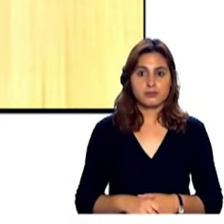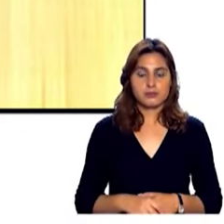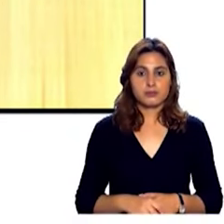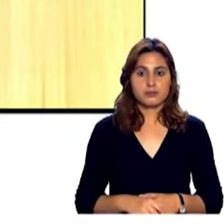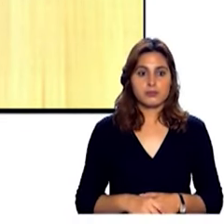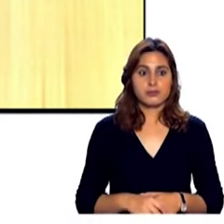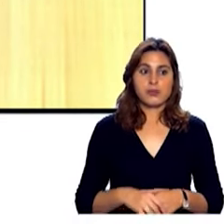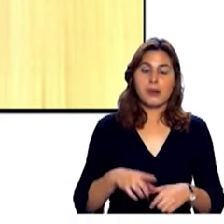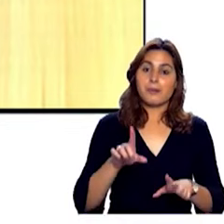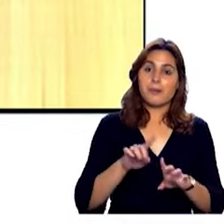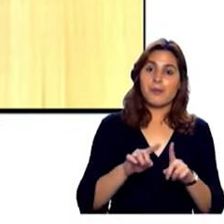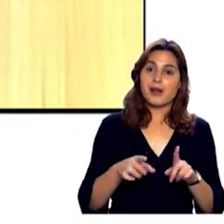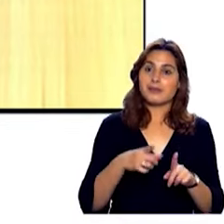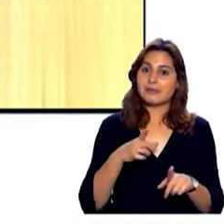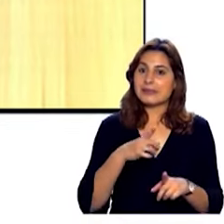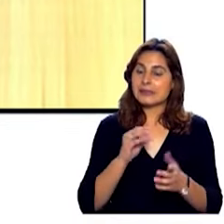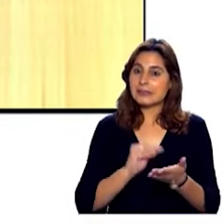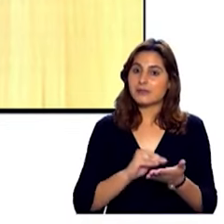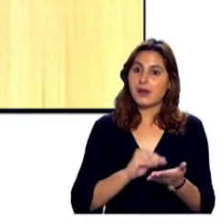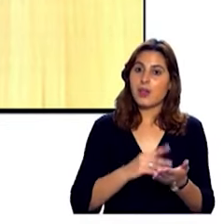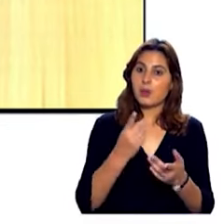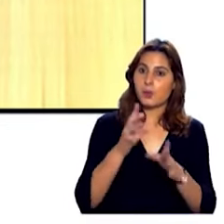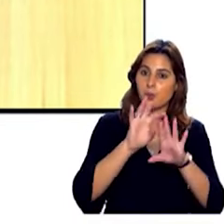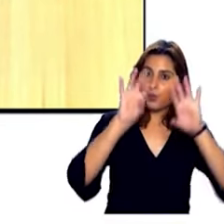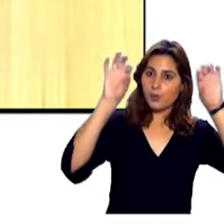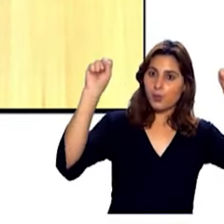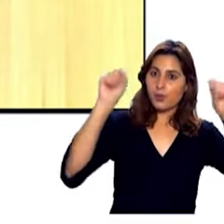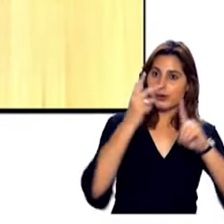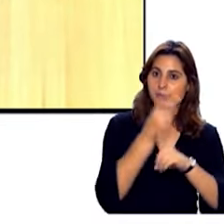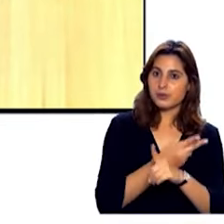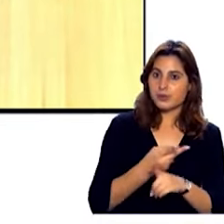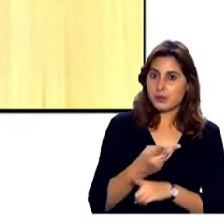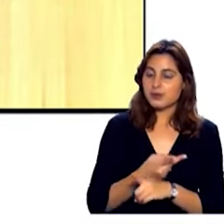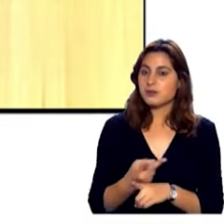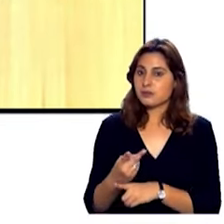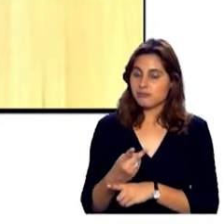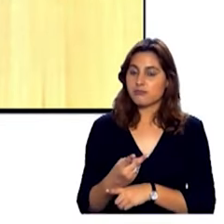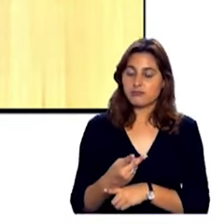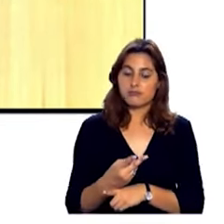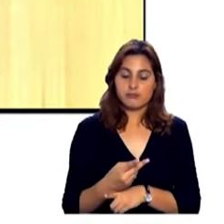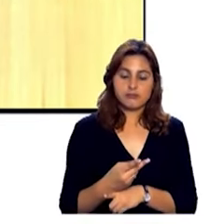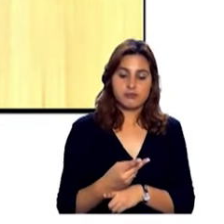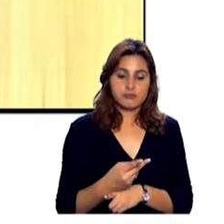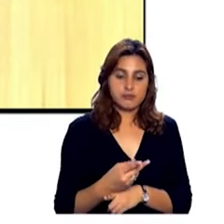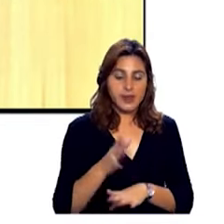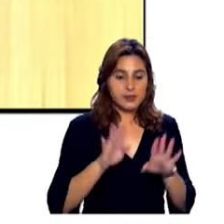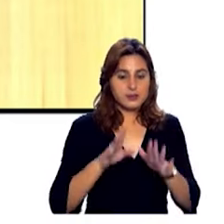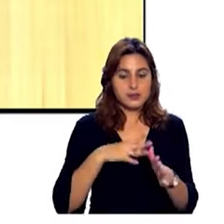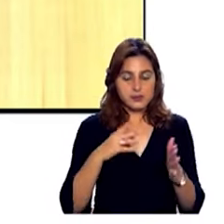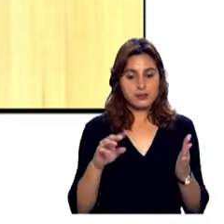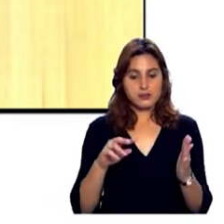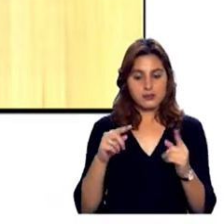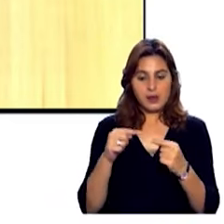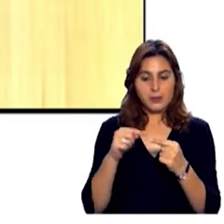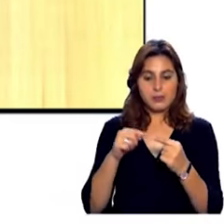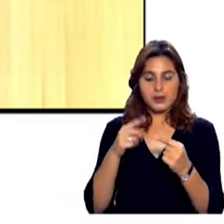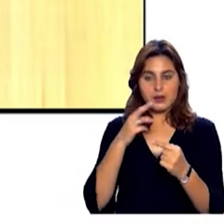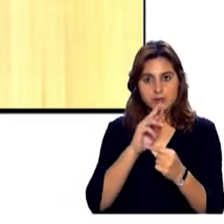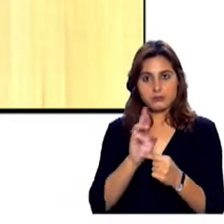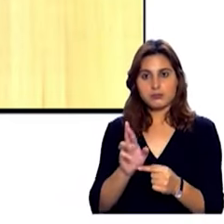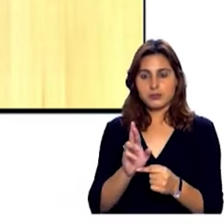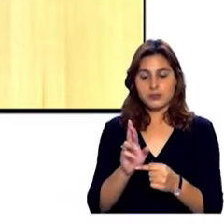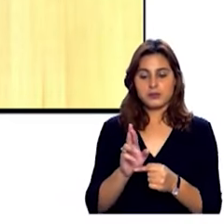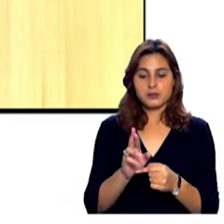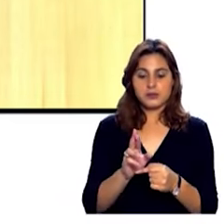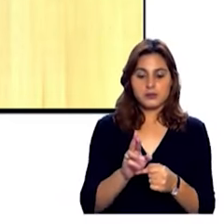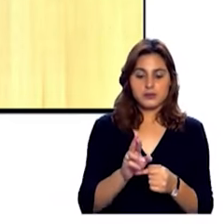hanno chiarito cosa si intenda con questa definizione con questo motivo soprattutto dopo l'ultima riforma in particolare